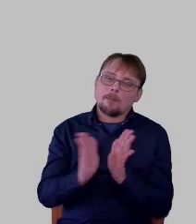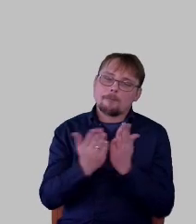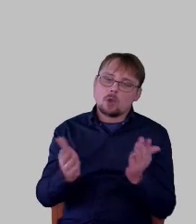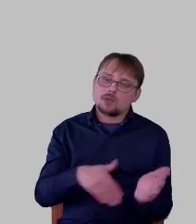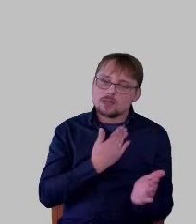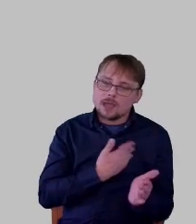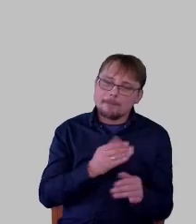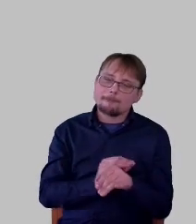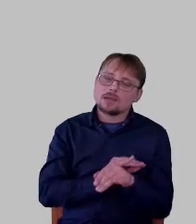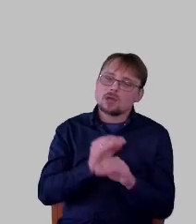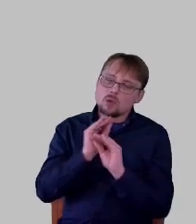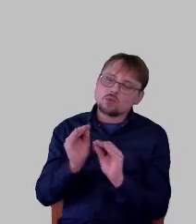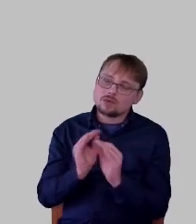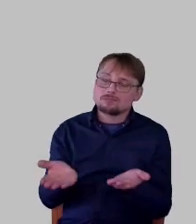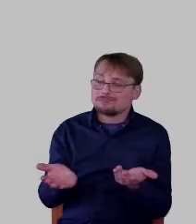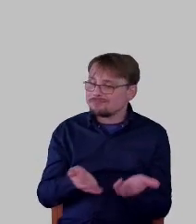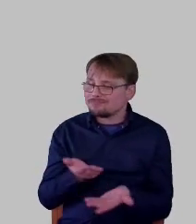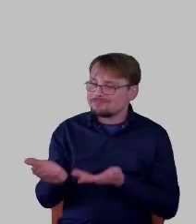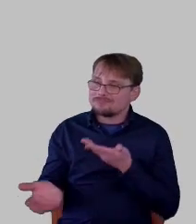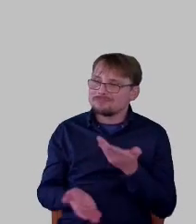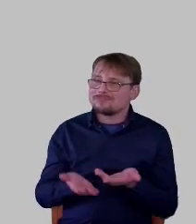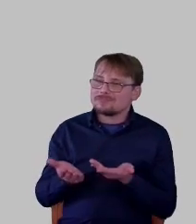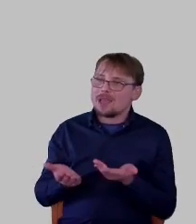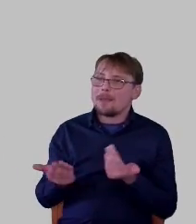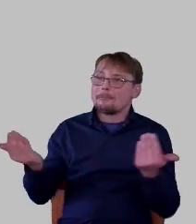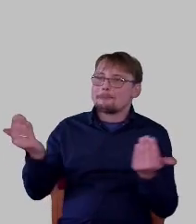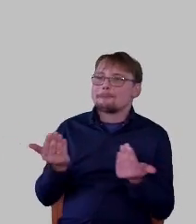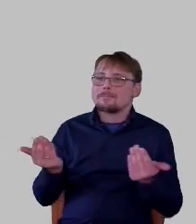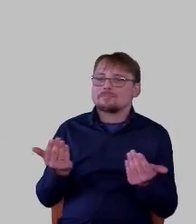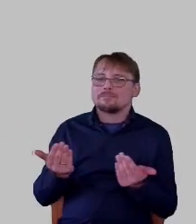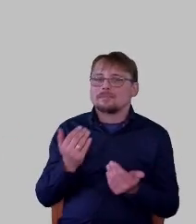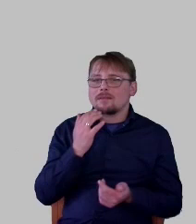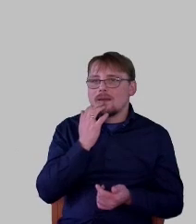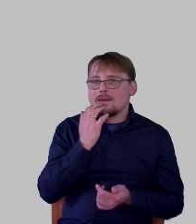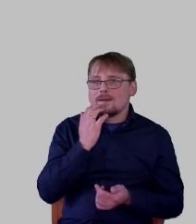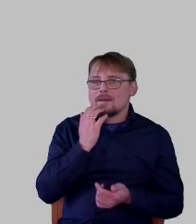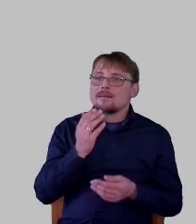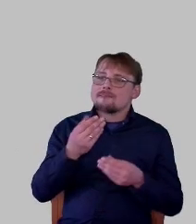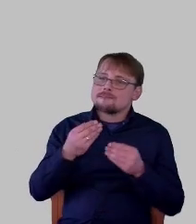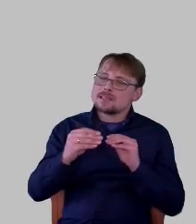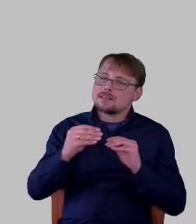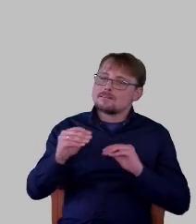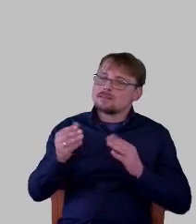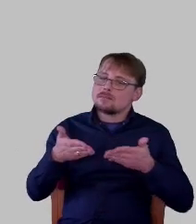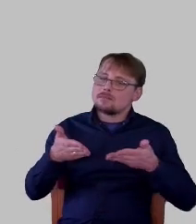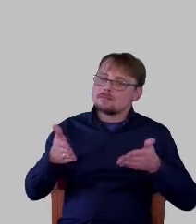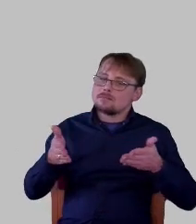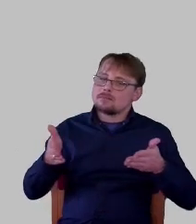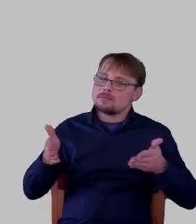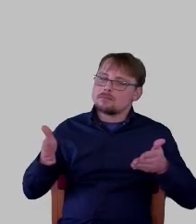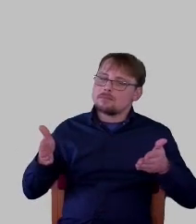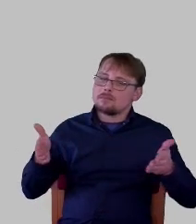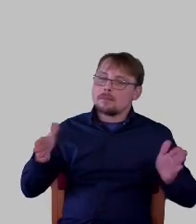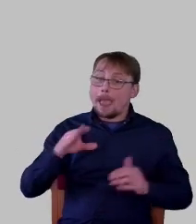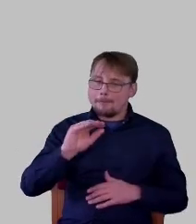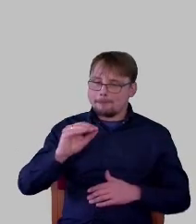materiały edukacyjne. Jak tu Państwo słyszeliście, te możliwości się poszerzają i Ministerstwo Edukacji